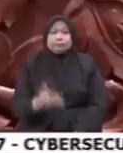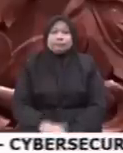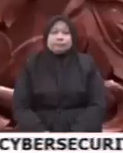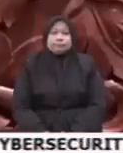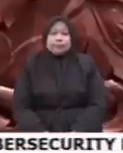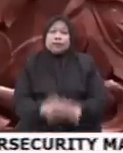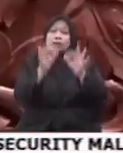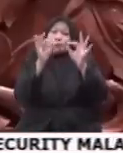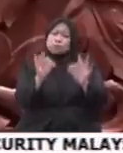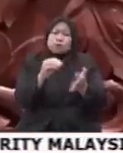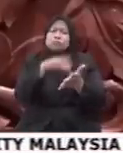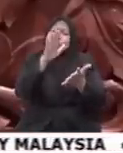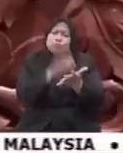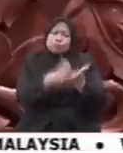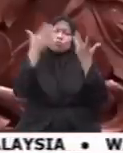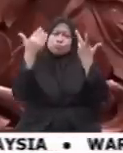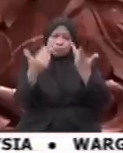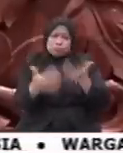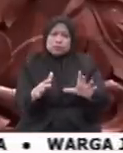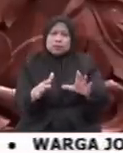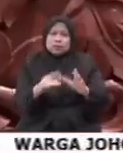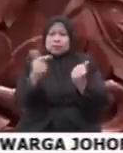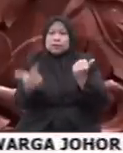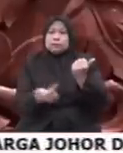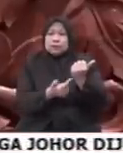keputusan telah dibuat oleh yang